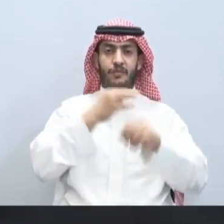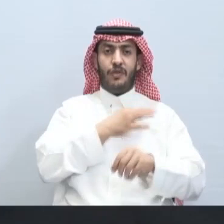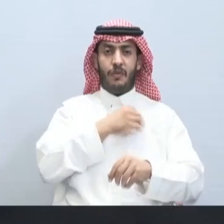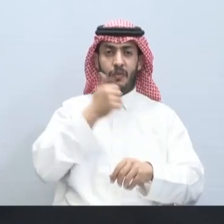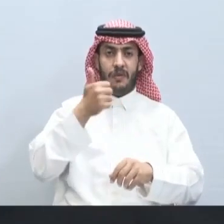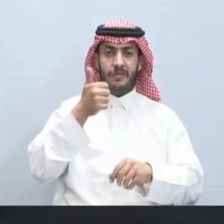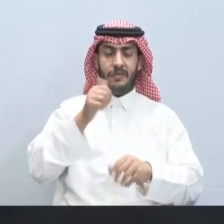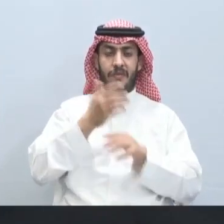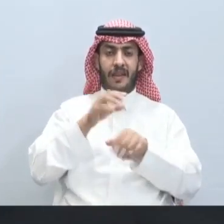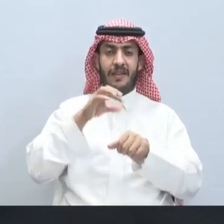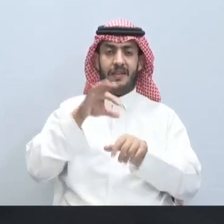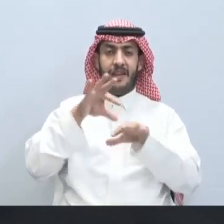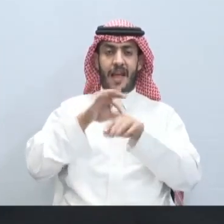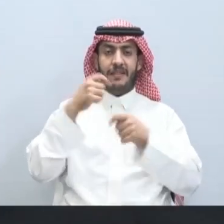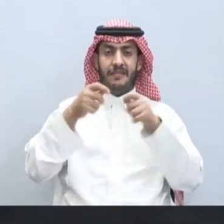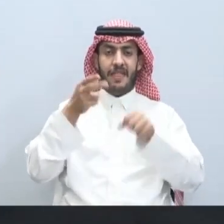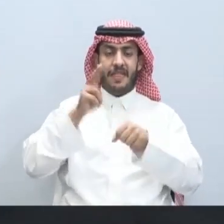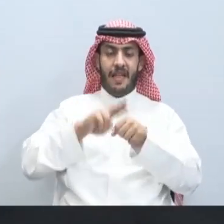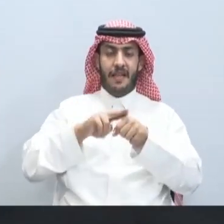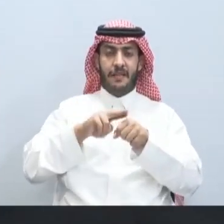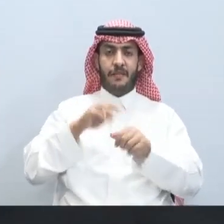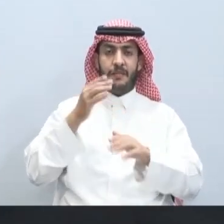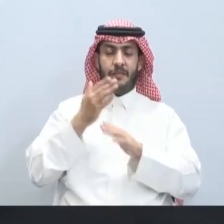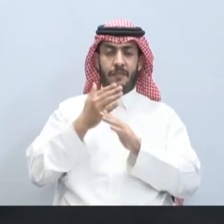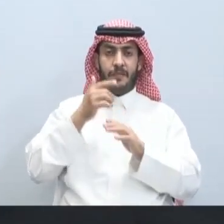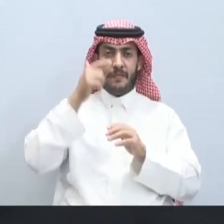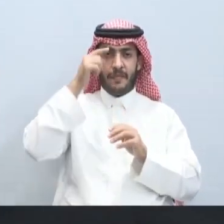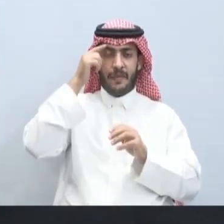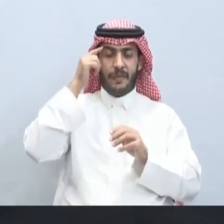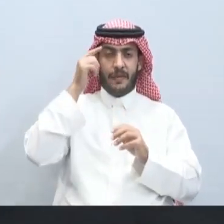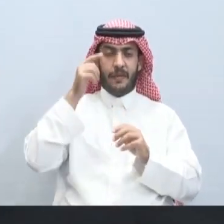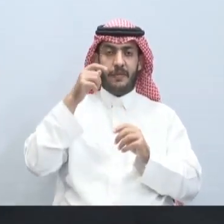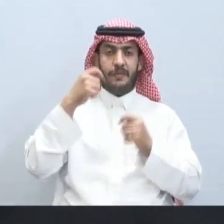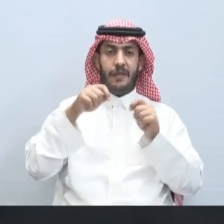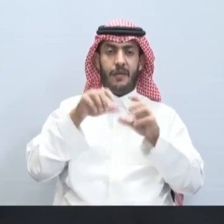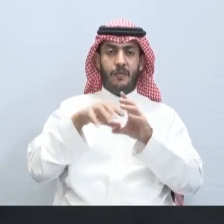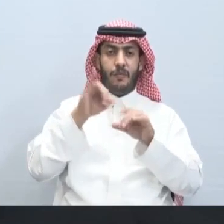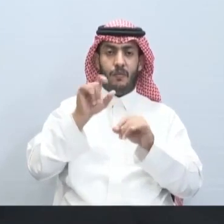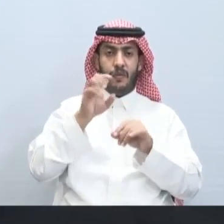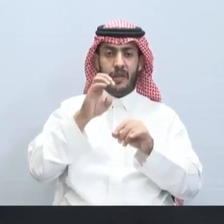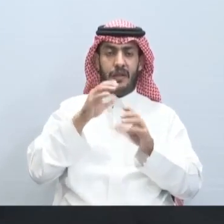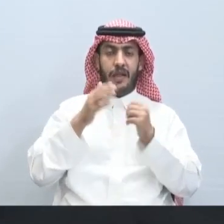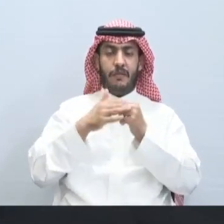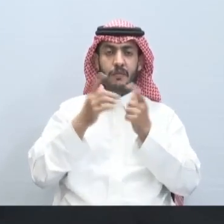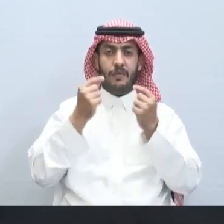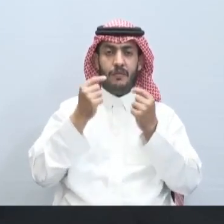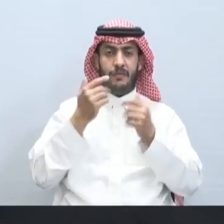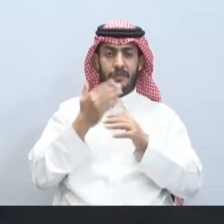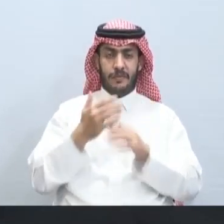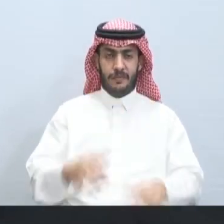وبالتالي العميل يعود مره اخرى او حتى قد يقوم بالتسويق لمنتجاتنا وخدماتنا لان لان تجربته